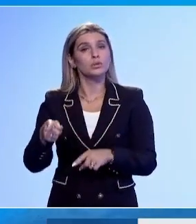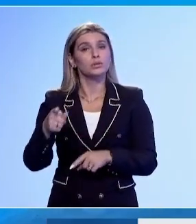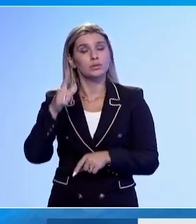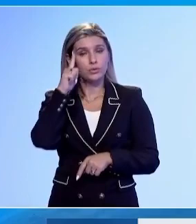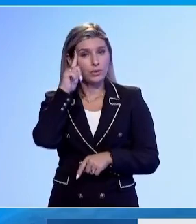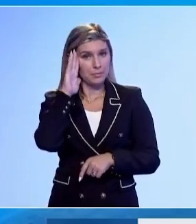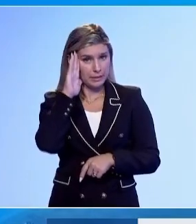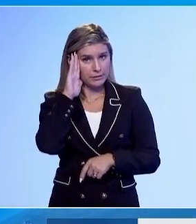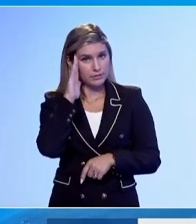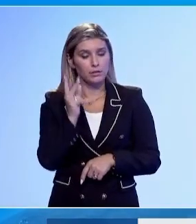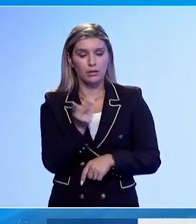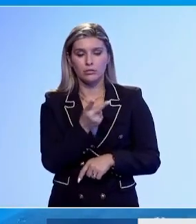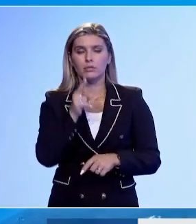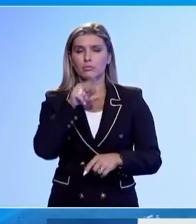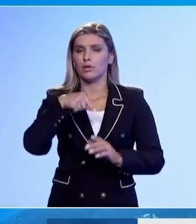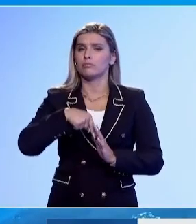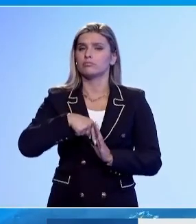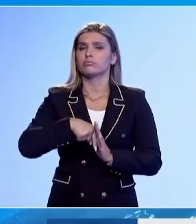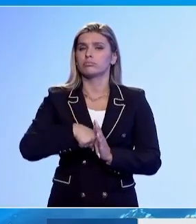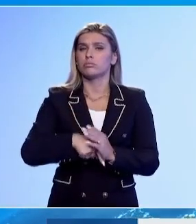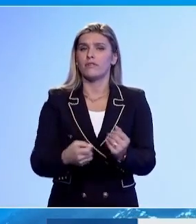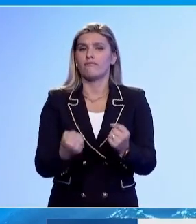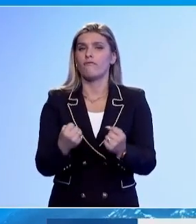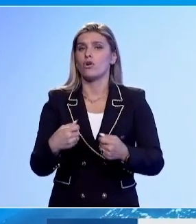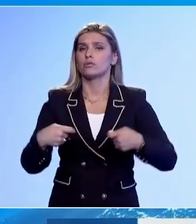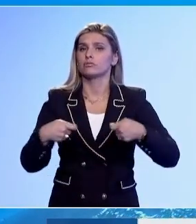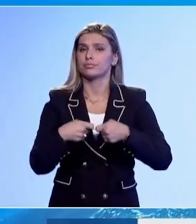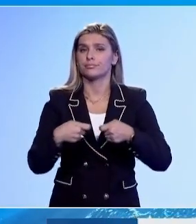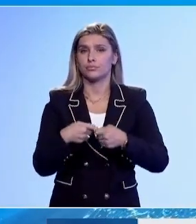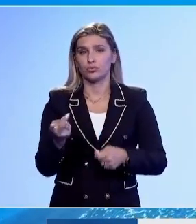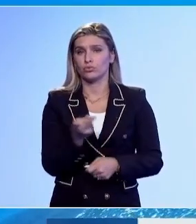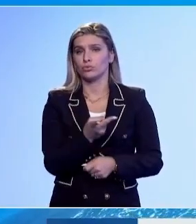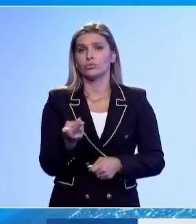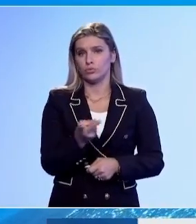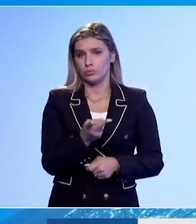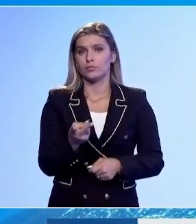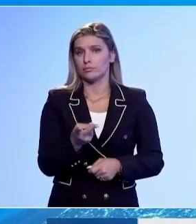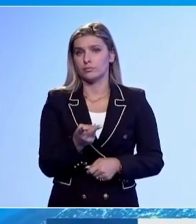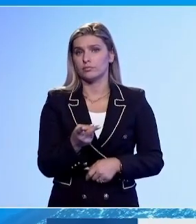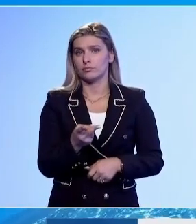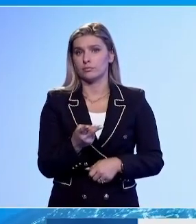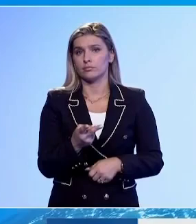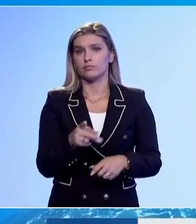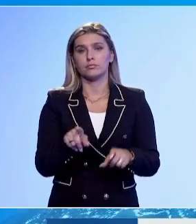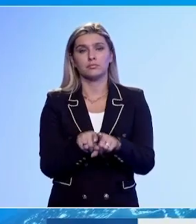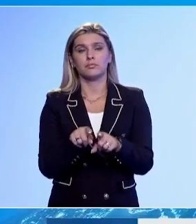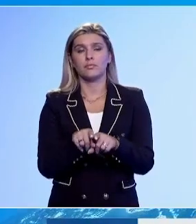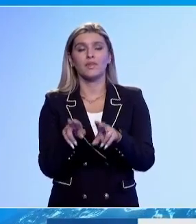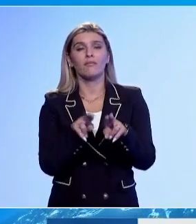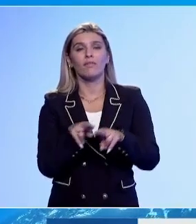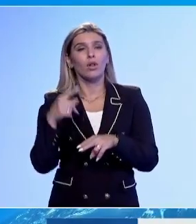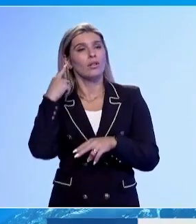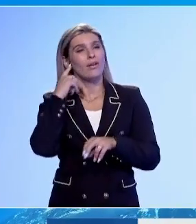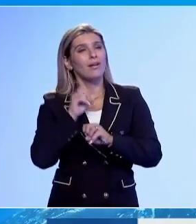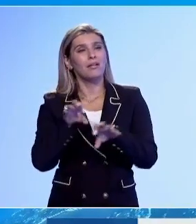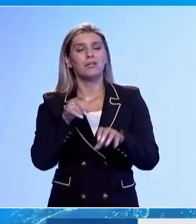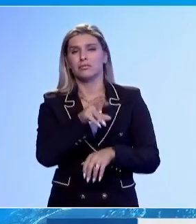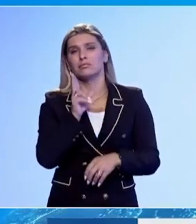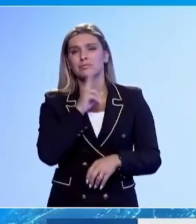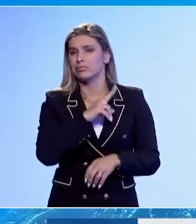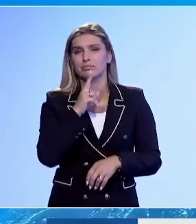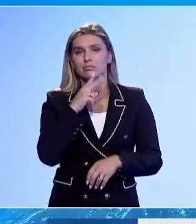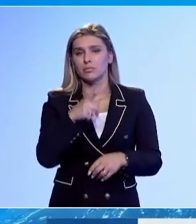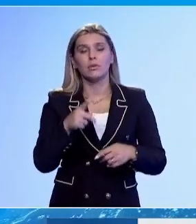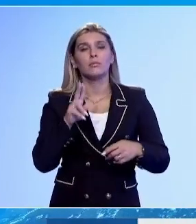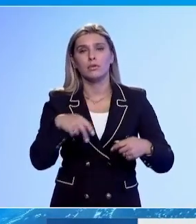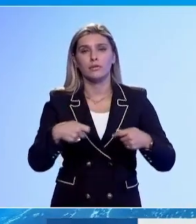koordinim shumë i thellë, është koordinim shumë i fortë, se sa përpjekjet idioteske të koalicionit Zdravo për ta